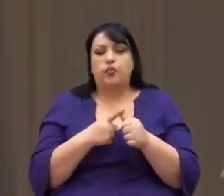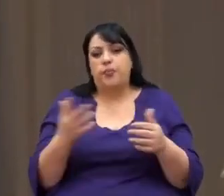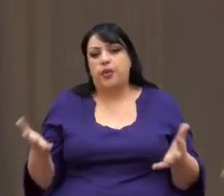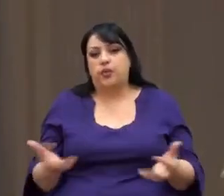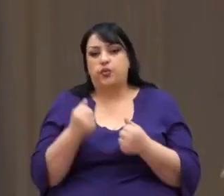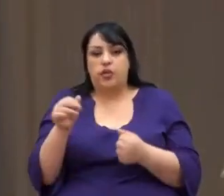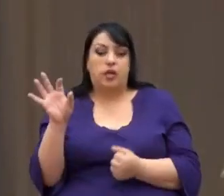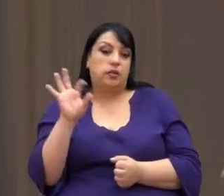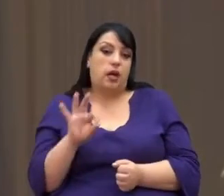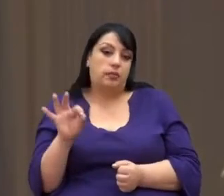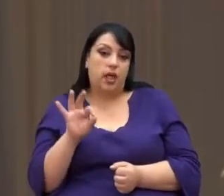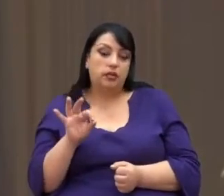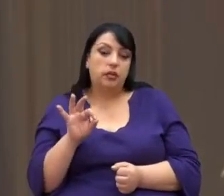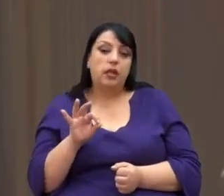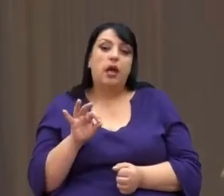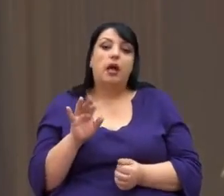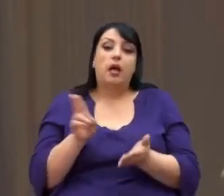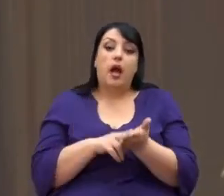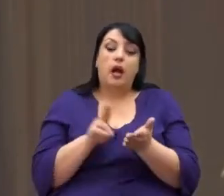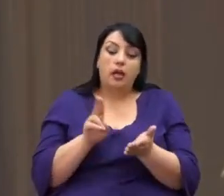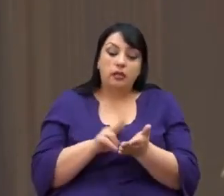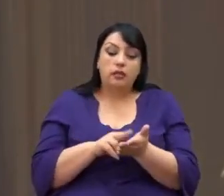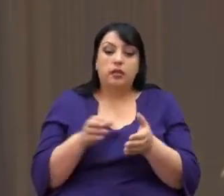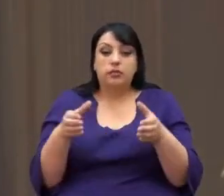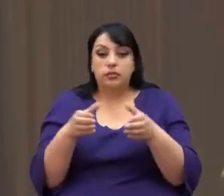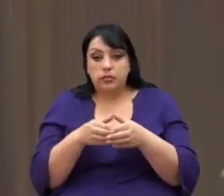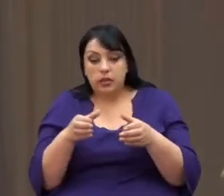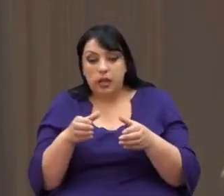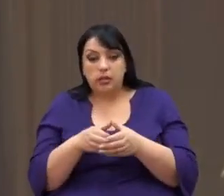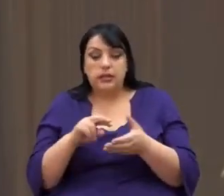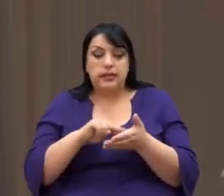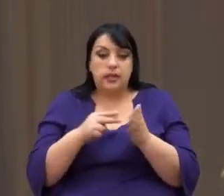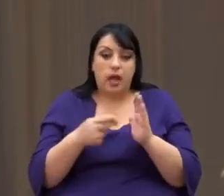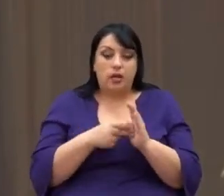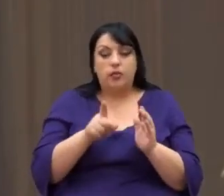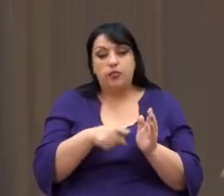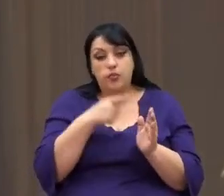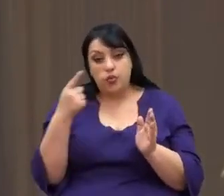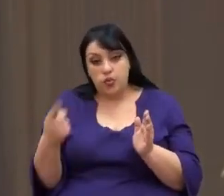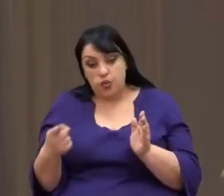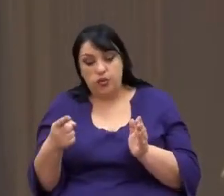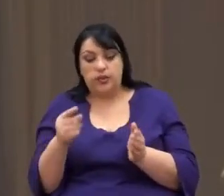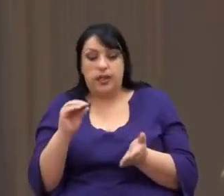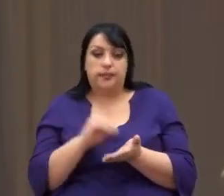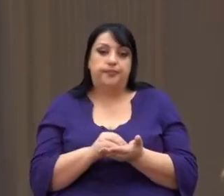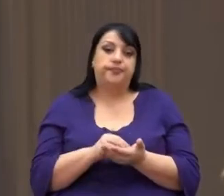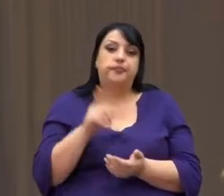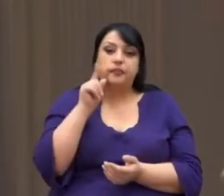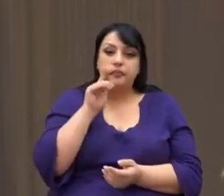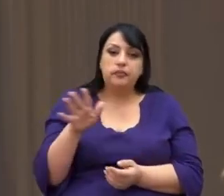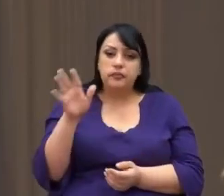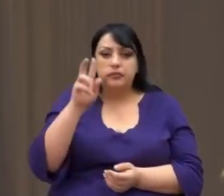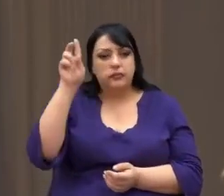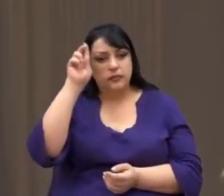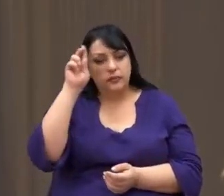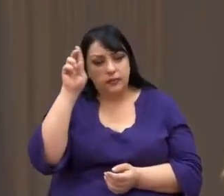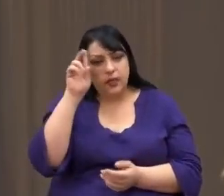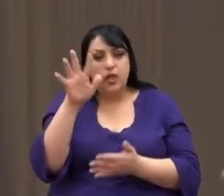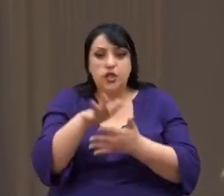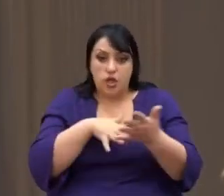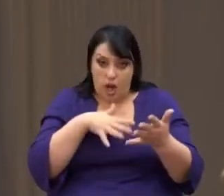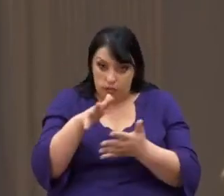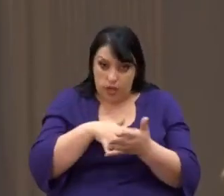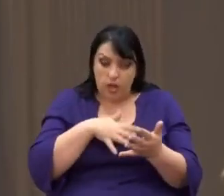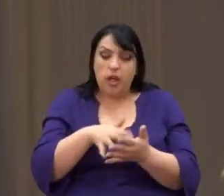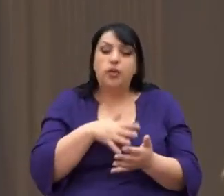Քաղաքացիական պայմանագիր կուսակցության նախընտրական ծրագրի հաջորդ մեջբերումը, Հայաստանի Հանրապետությունը շարունակելու է